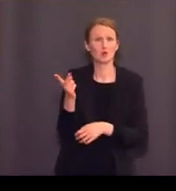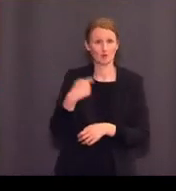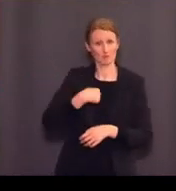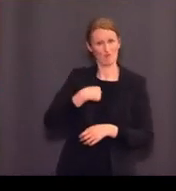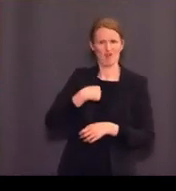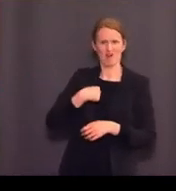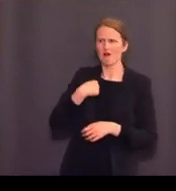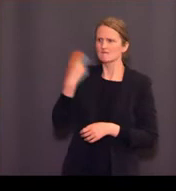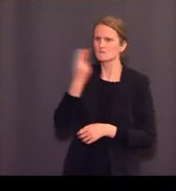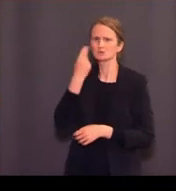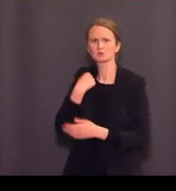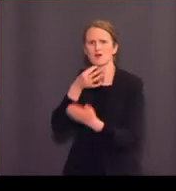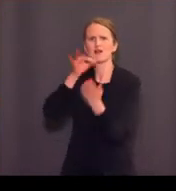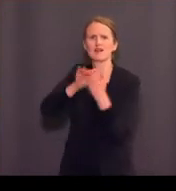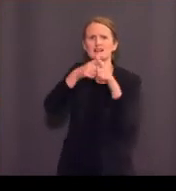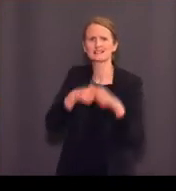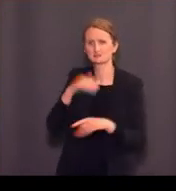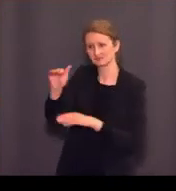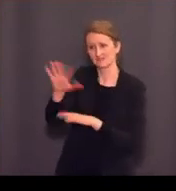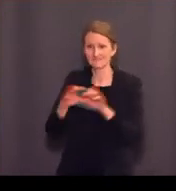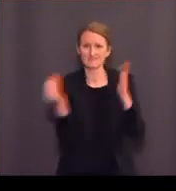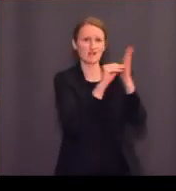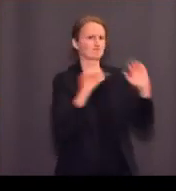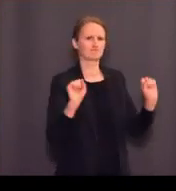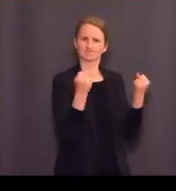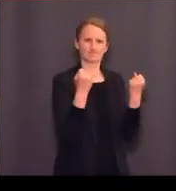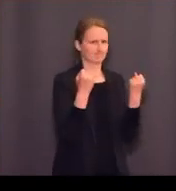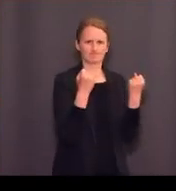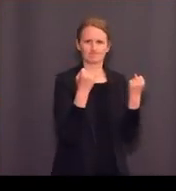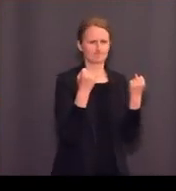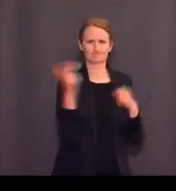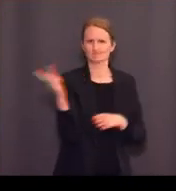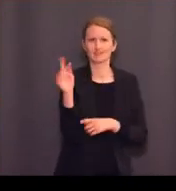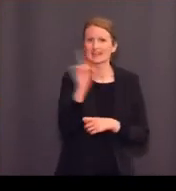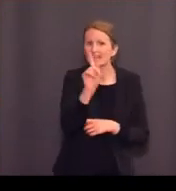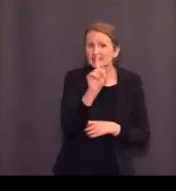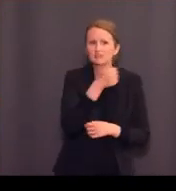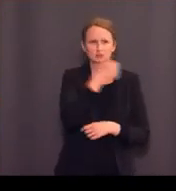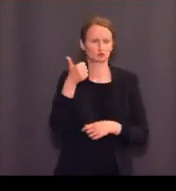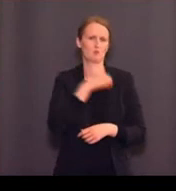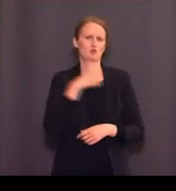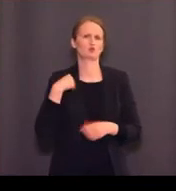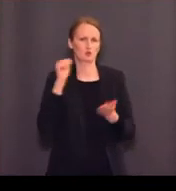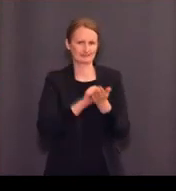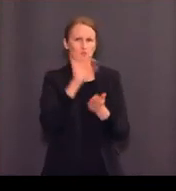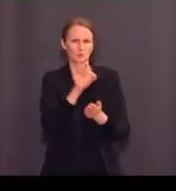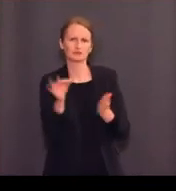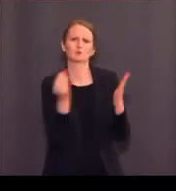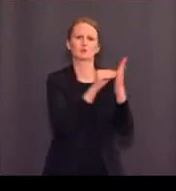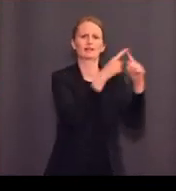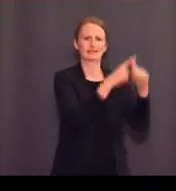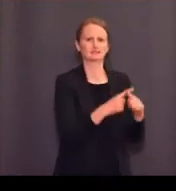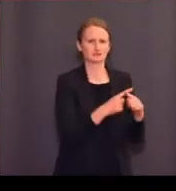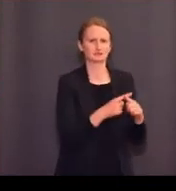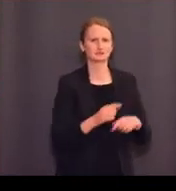vaccination. Seul votre médecin est en mesure de le faire. Au cours des prochaines